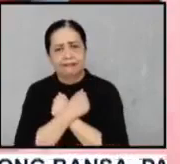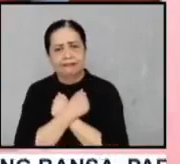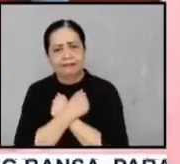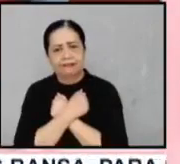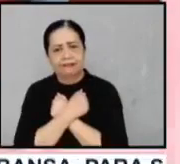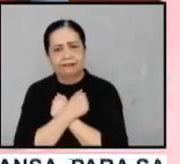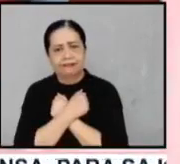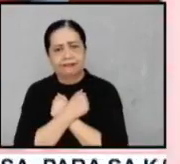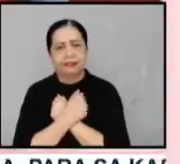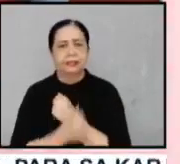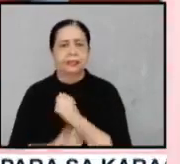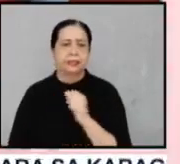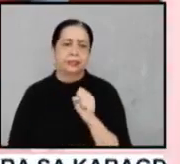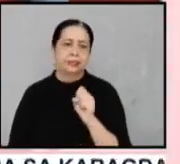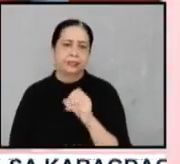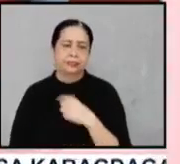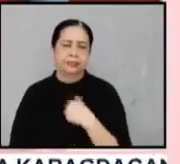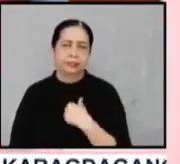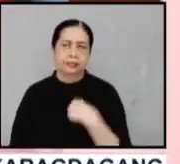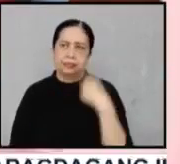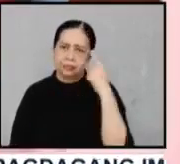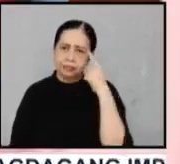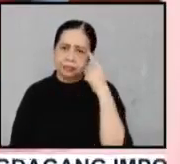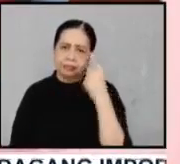So, naisip ko nga po, sabi ko,